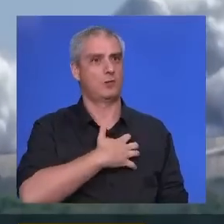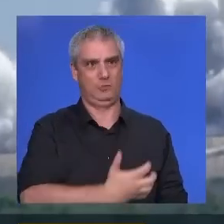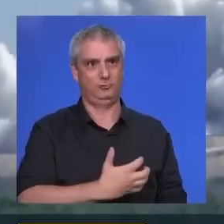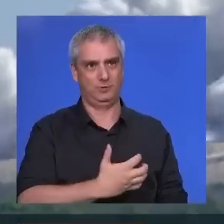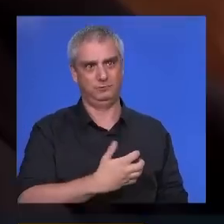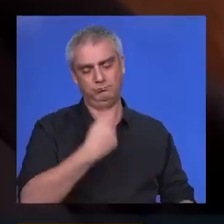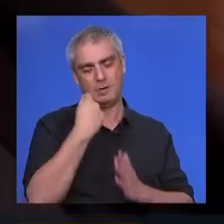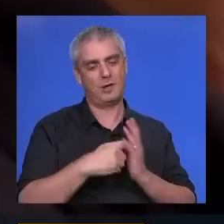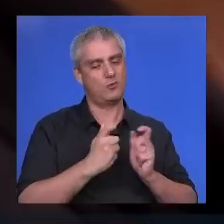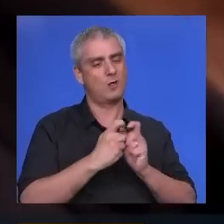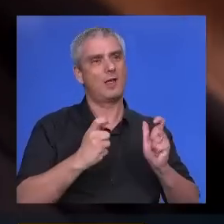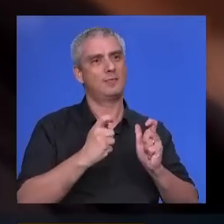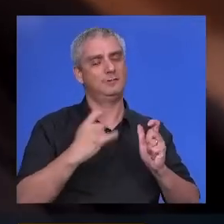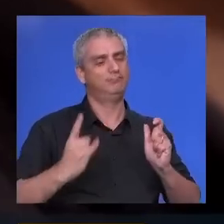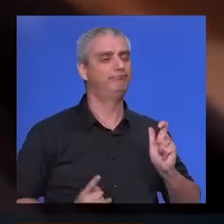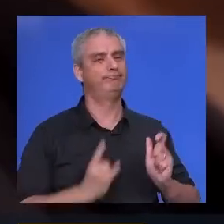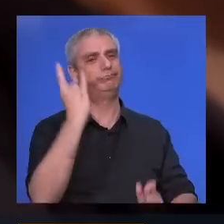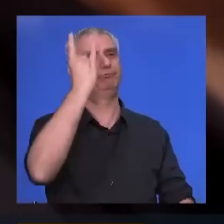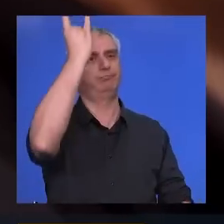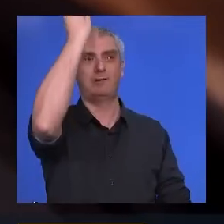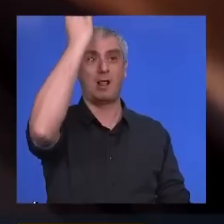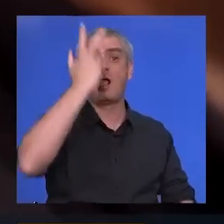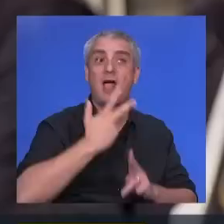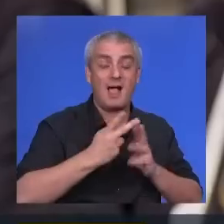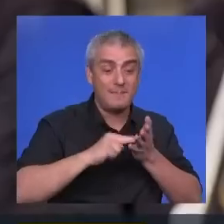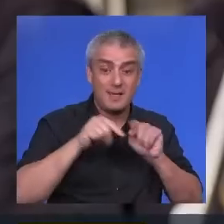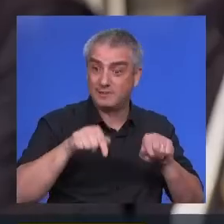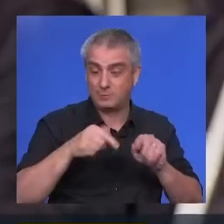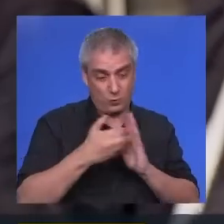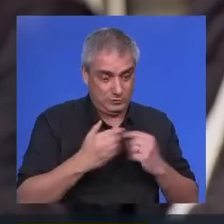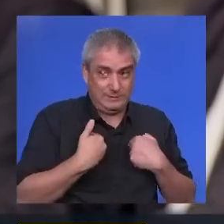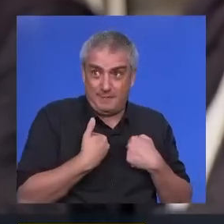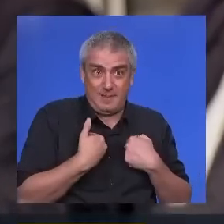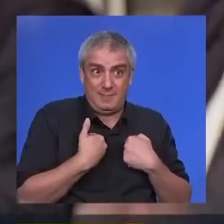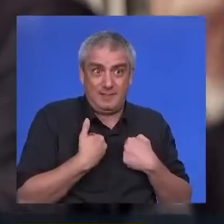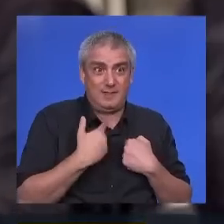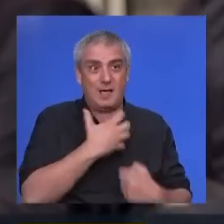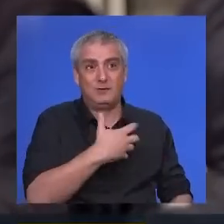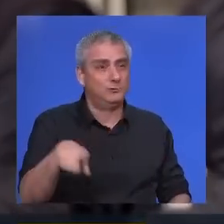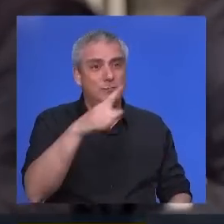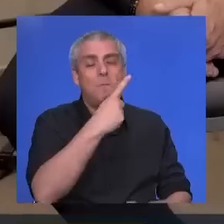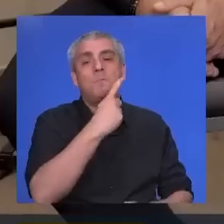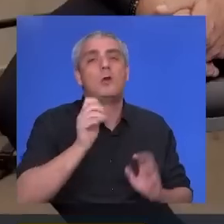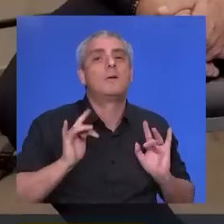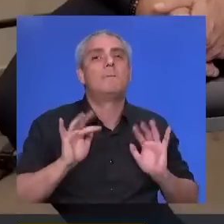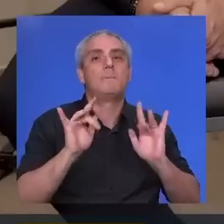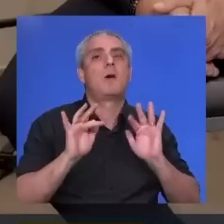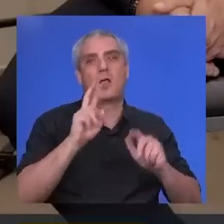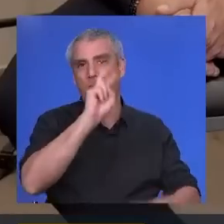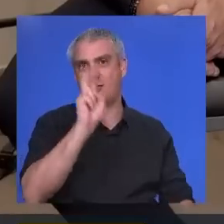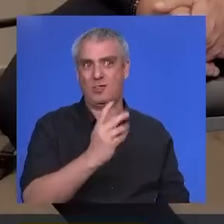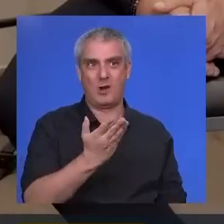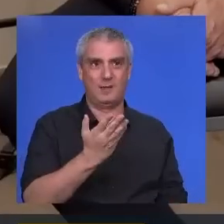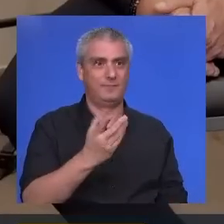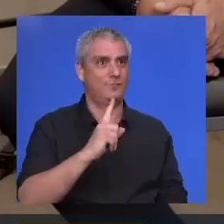כרטיס טיסה לחלל. רק בחדר הזה, להוציא אותי, הון של מאות מיליוני דולרים. And we all came